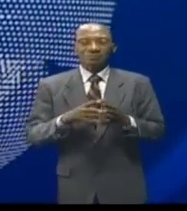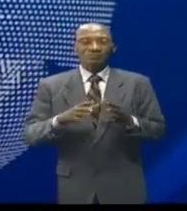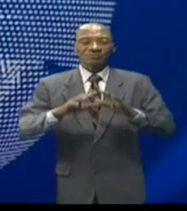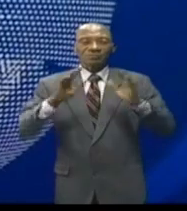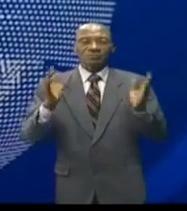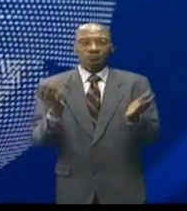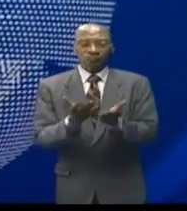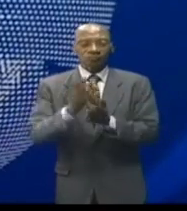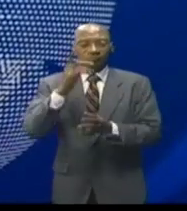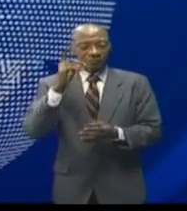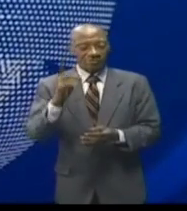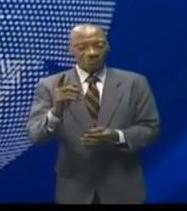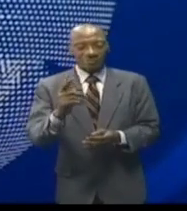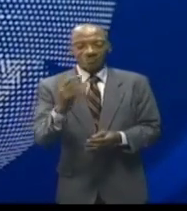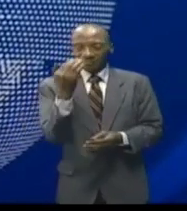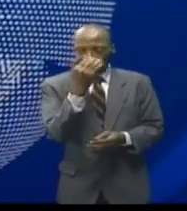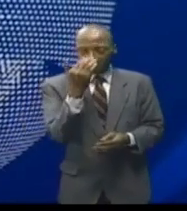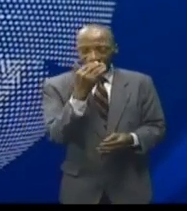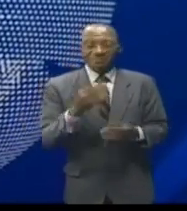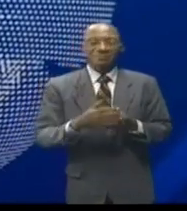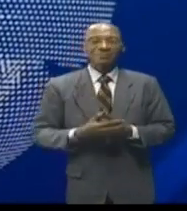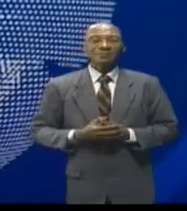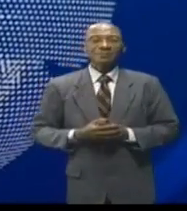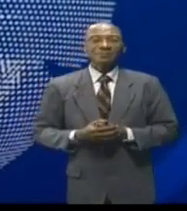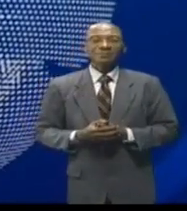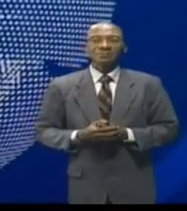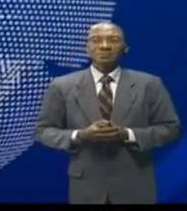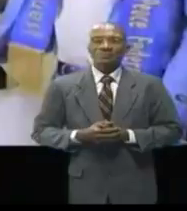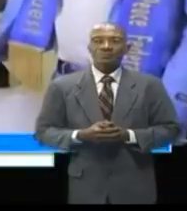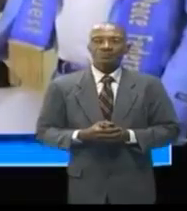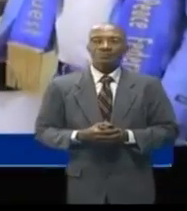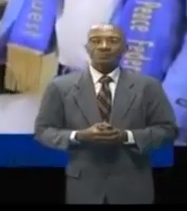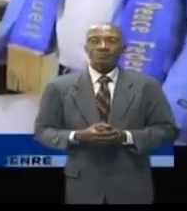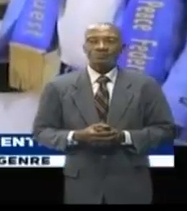reportage Joseph Oscar balkaich